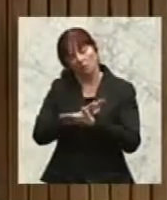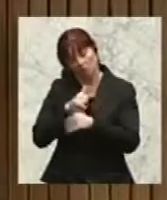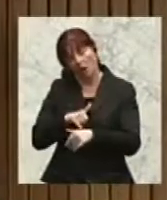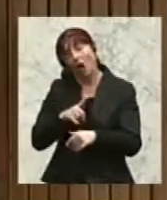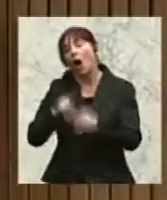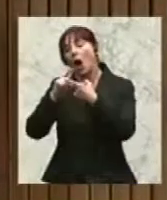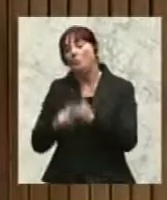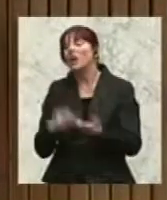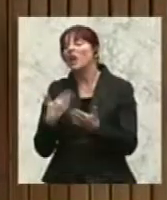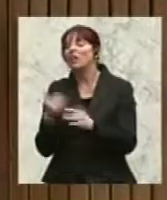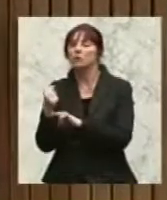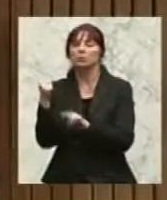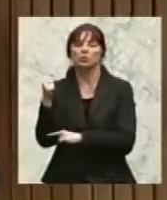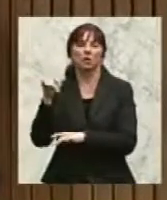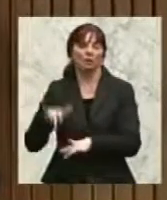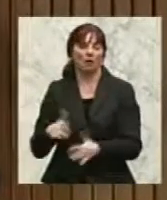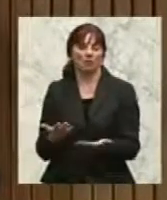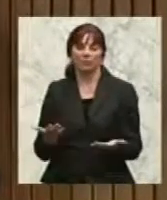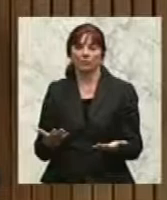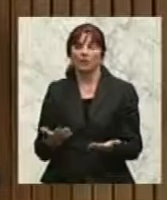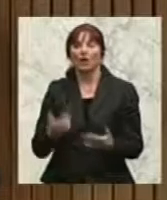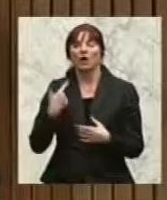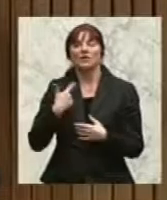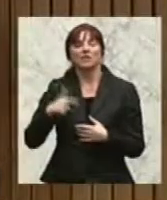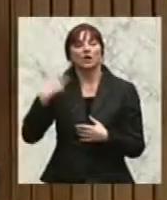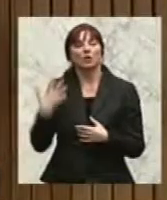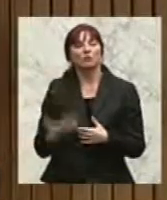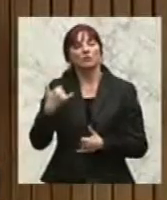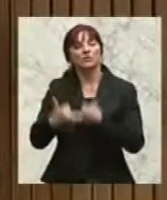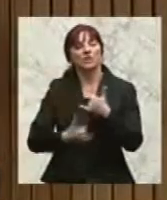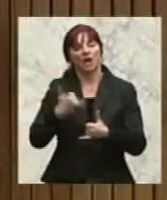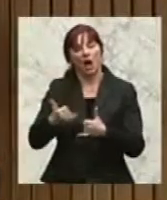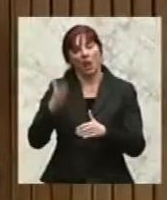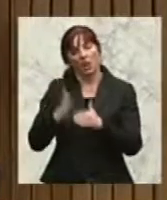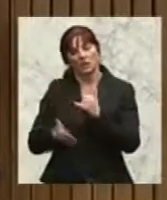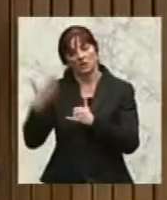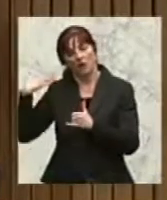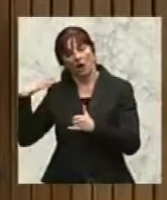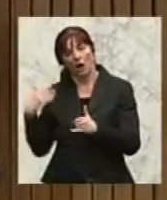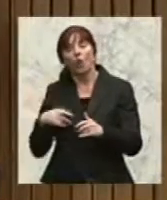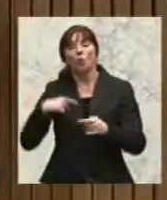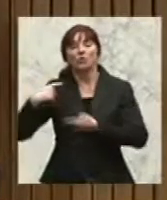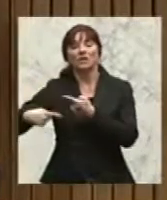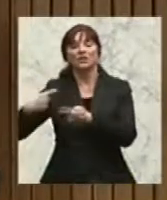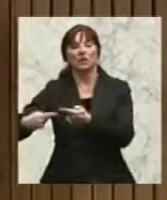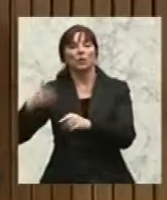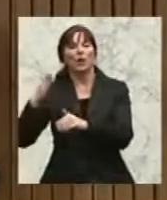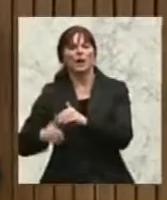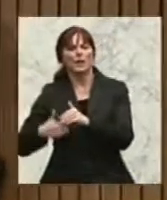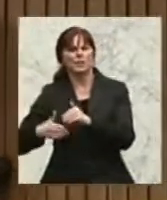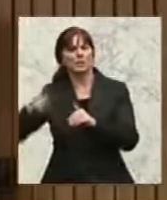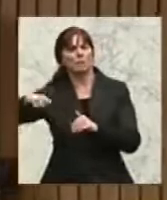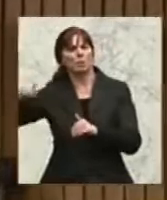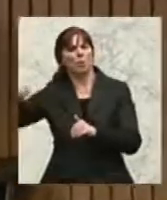Budget. Die letzten 250 Jahre des Rechnungshofes und die Entwicklungen der letzten Monate haben gezeigt, Kontrolle zahlt